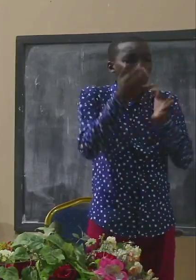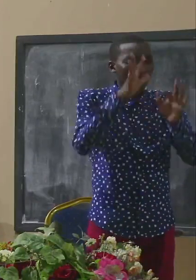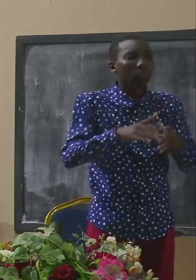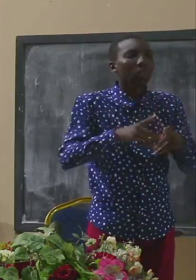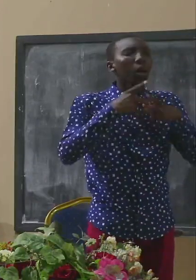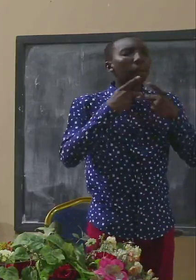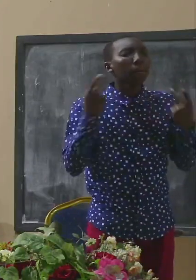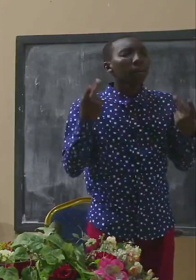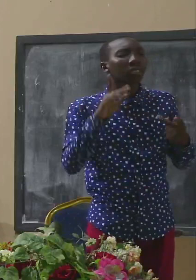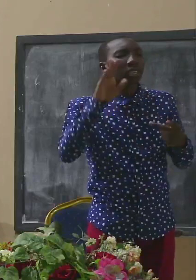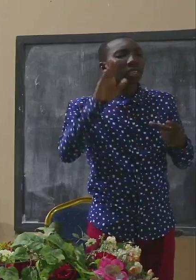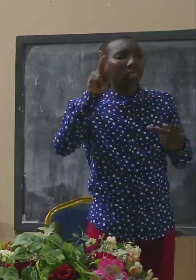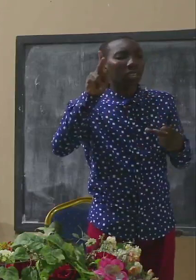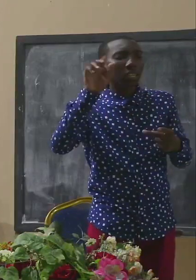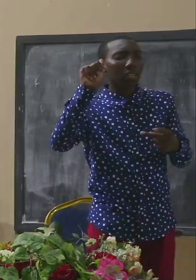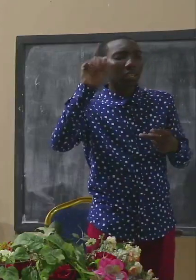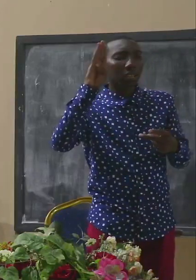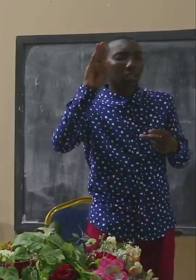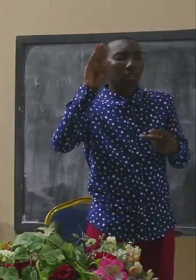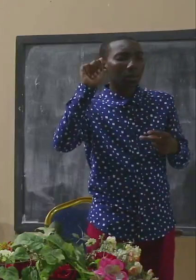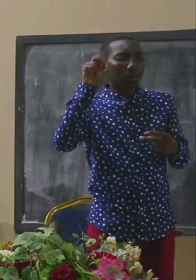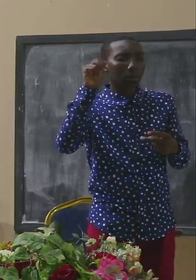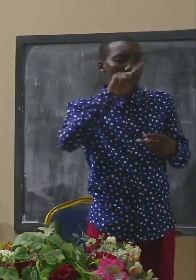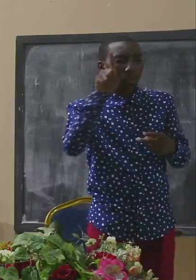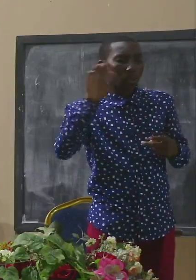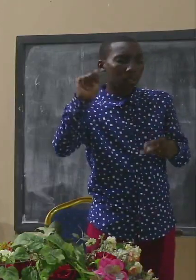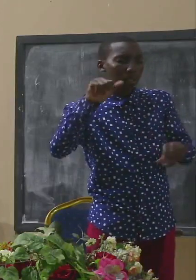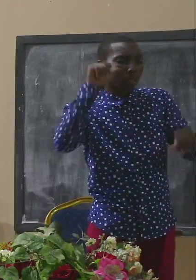souviens-toi de ton serviteur, le pasteur Freddy Kabanza.